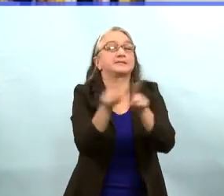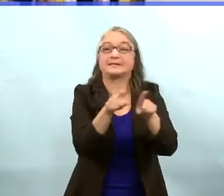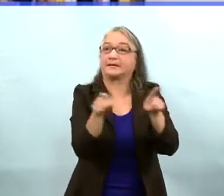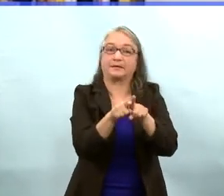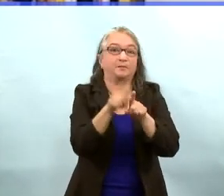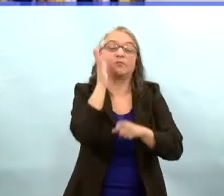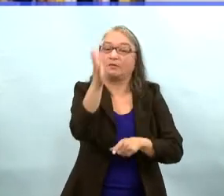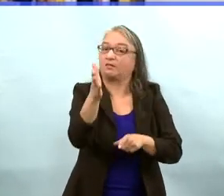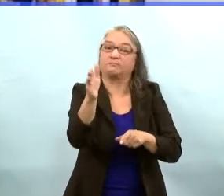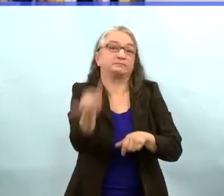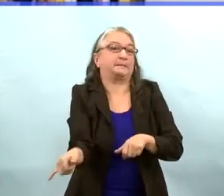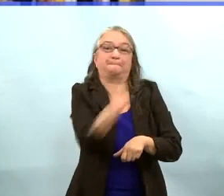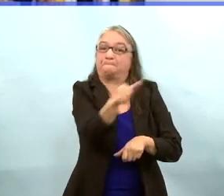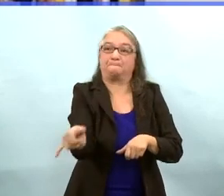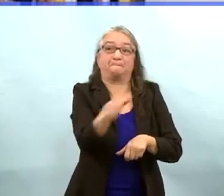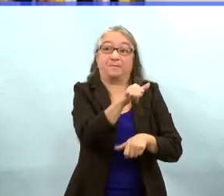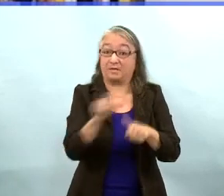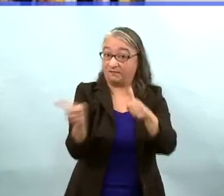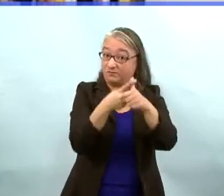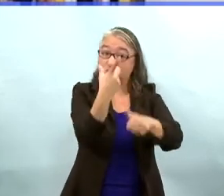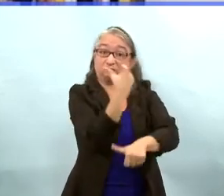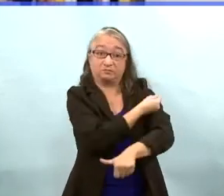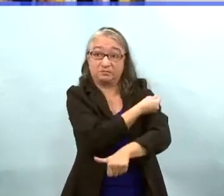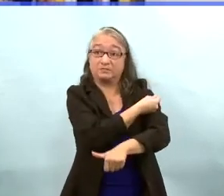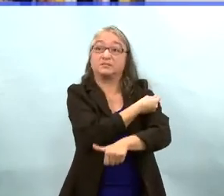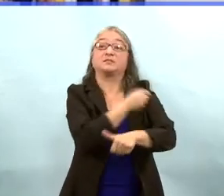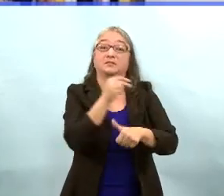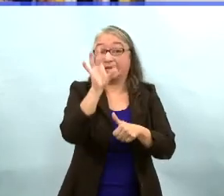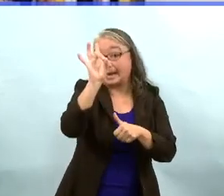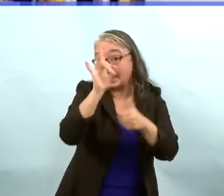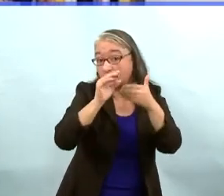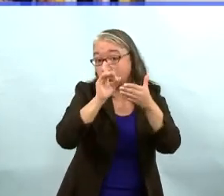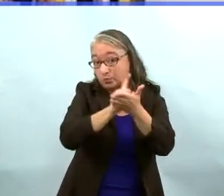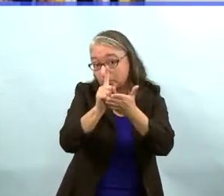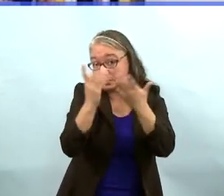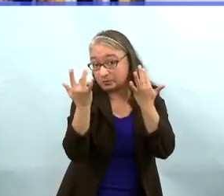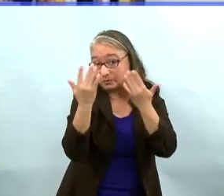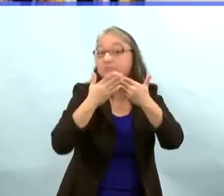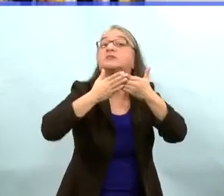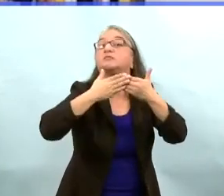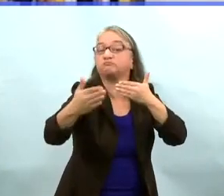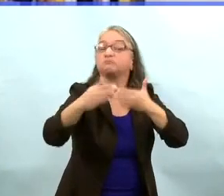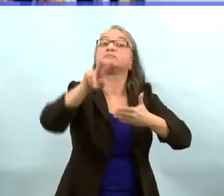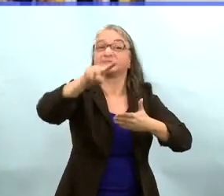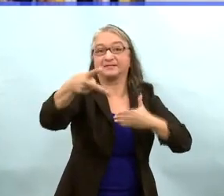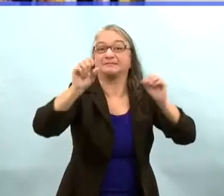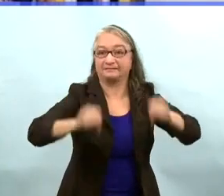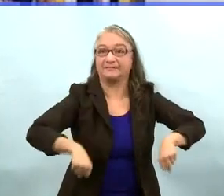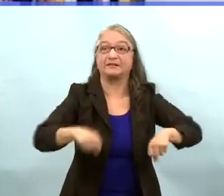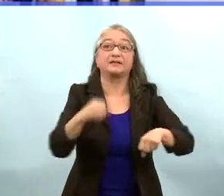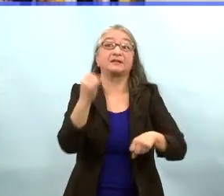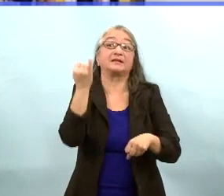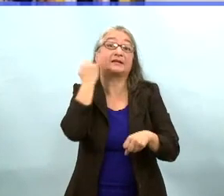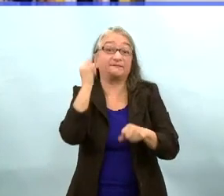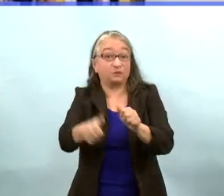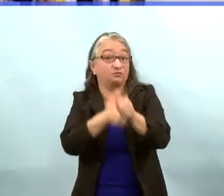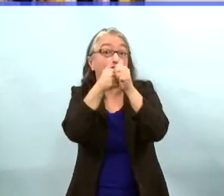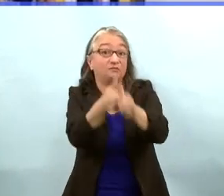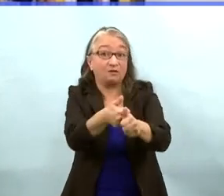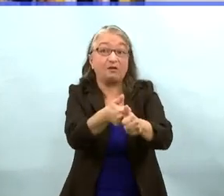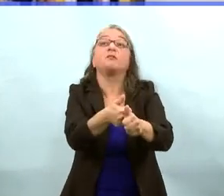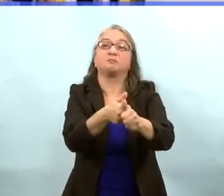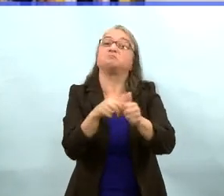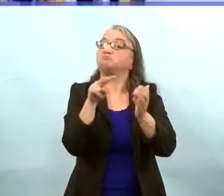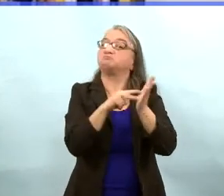dose. Alors, ce délai de 8 semaines permet de donner une protection qui est à plus longue durée et qui est plus efficace. Mais dans certaines